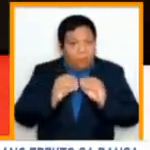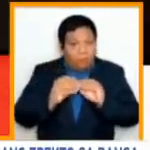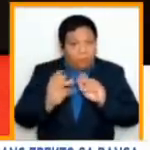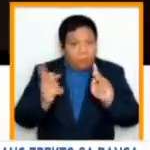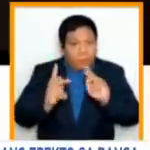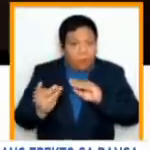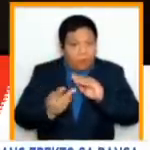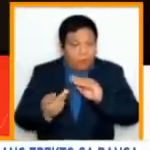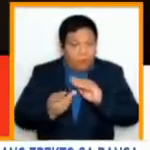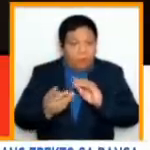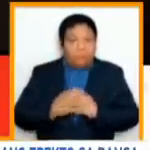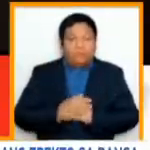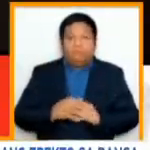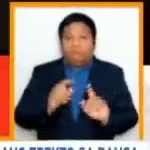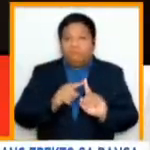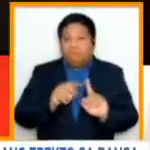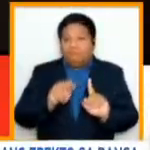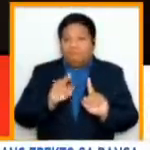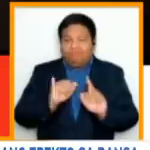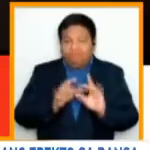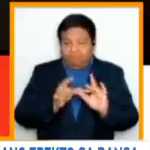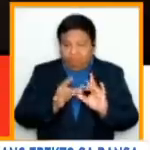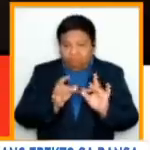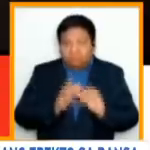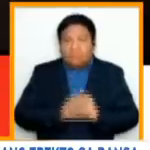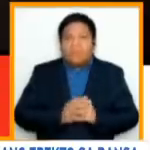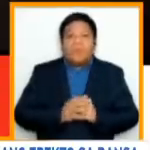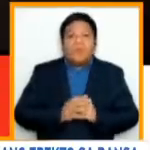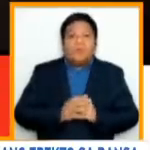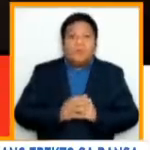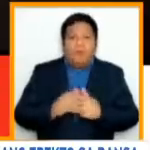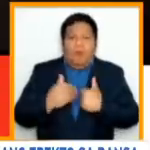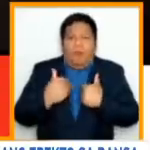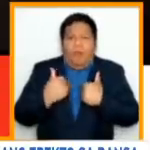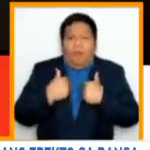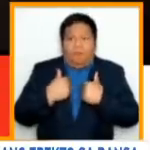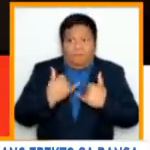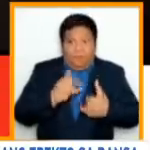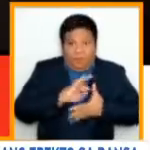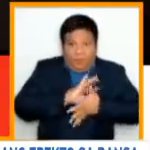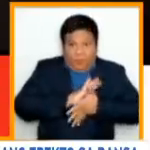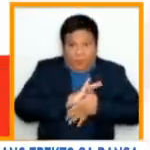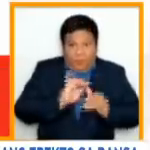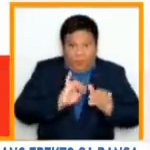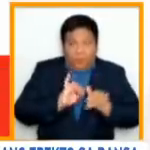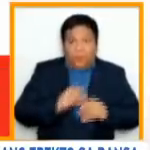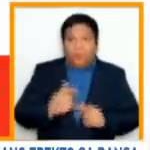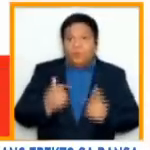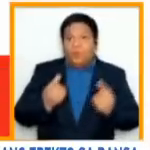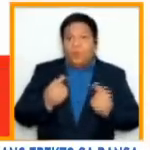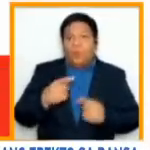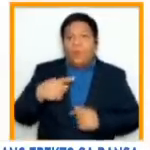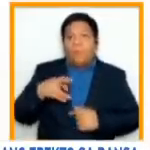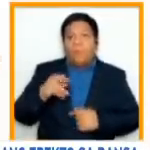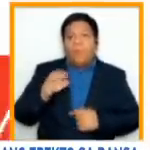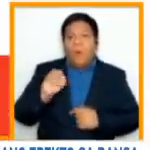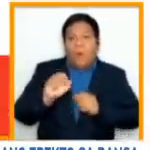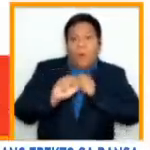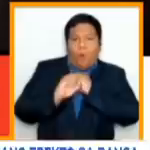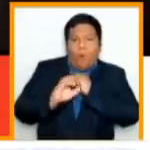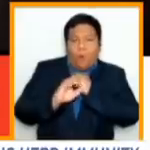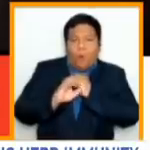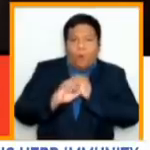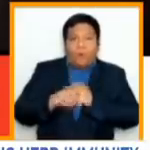meron tayong pandemic, nagkaroon ng promo itong spa. Ibinaba nila yung presyo ng mga services